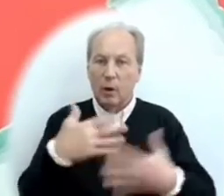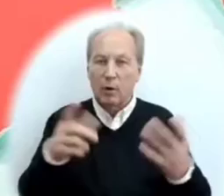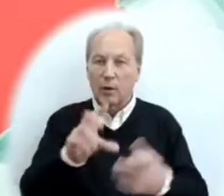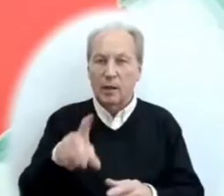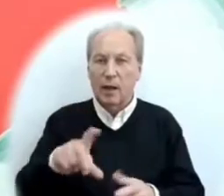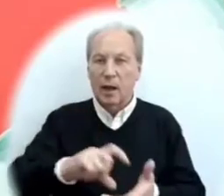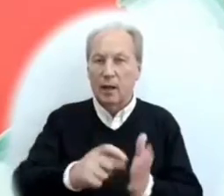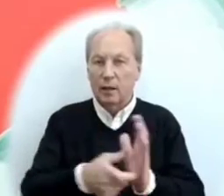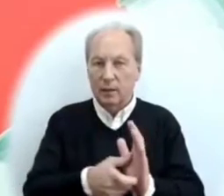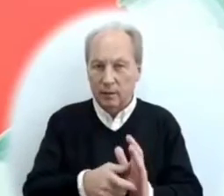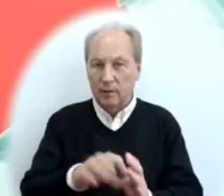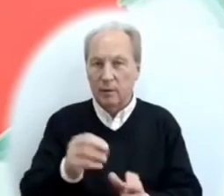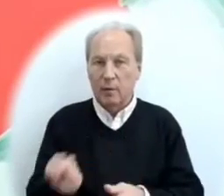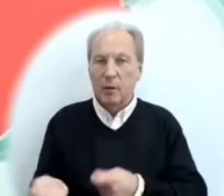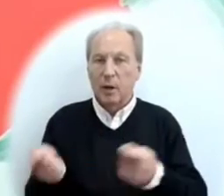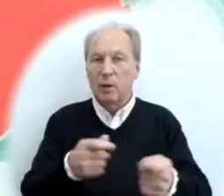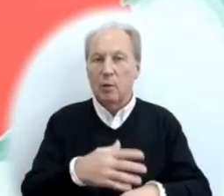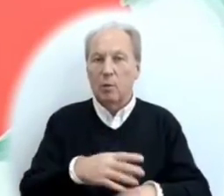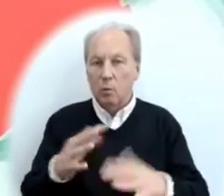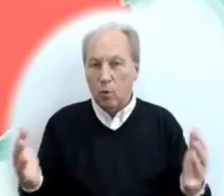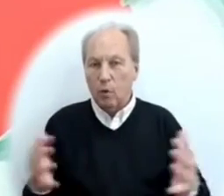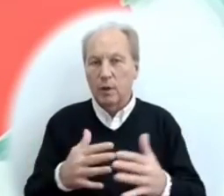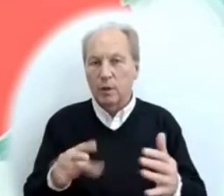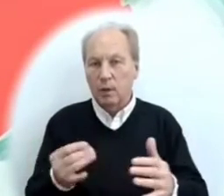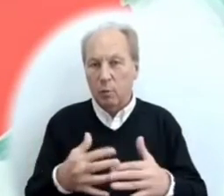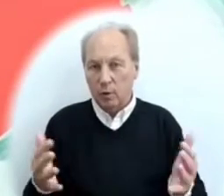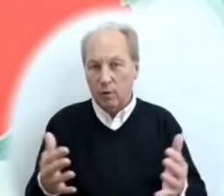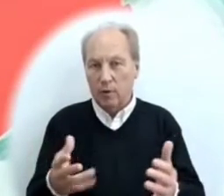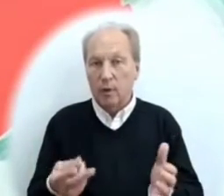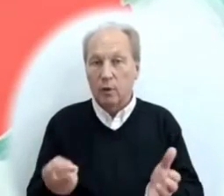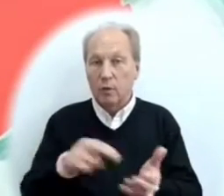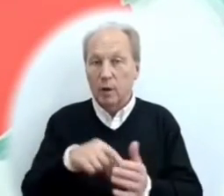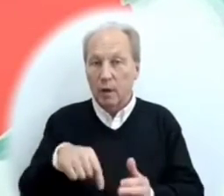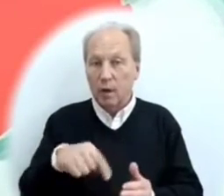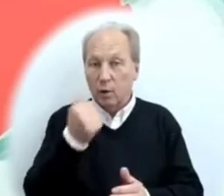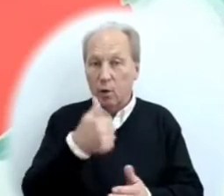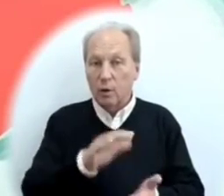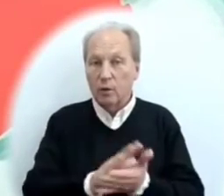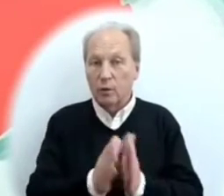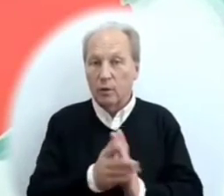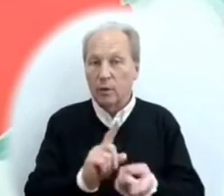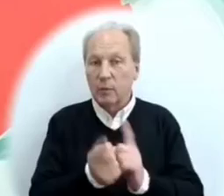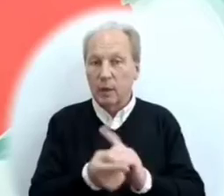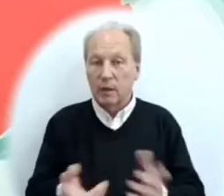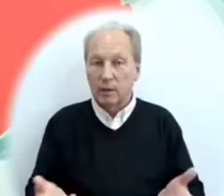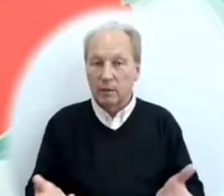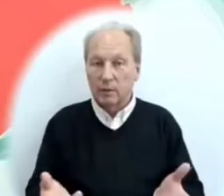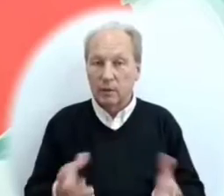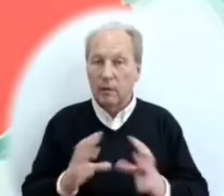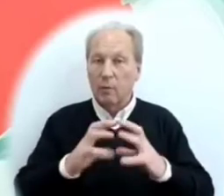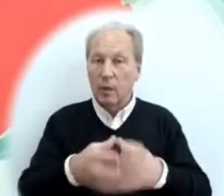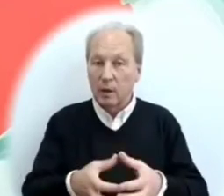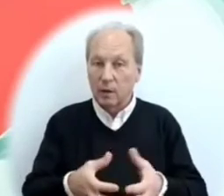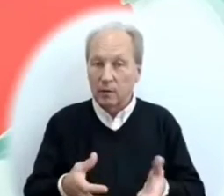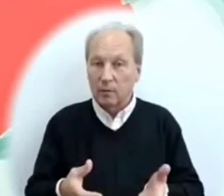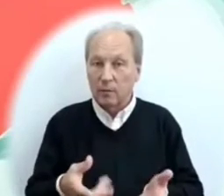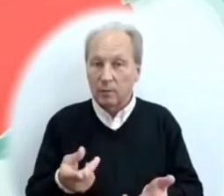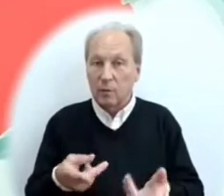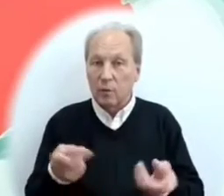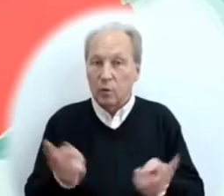эти залы были все больше и больше. И вот наступил этот год, но ситуация изменилась, она изменилась в мире, мы